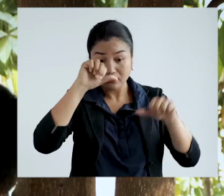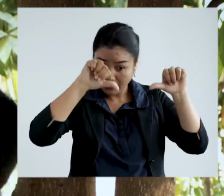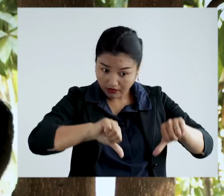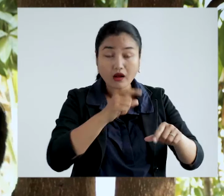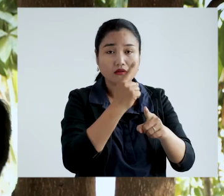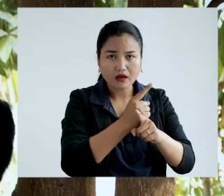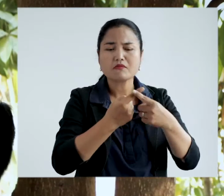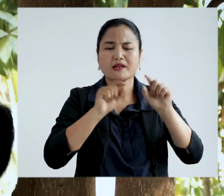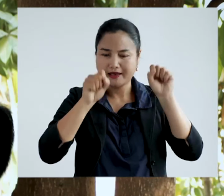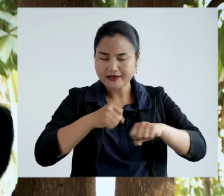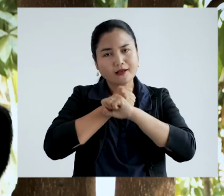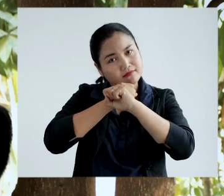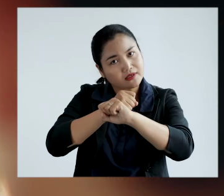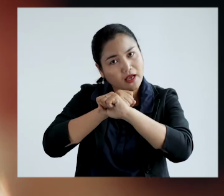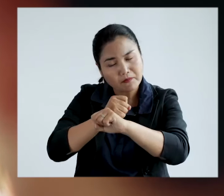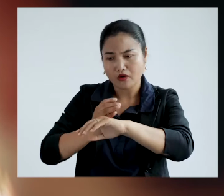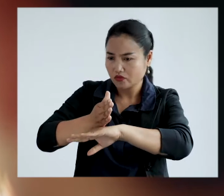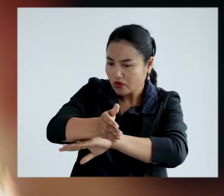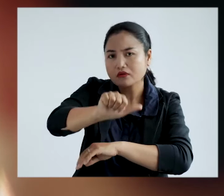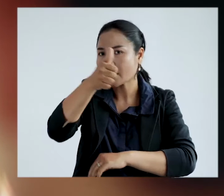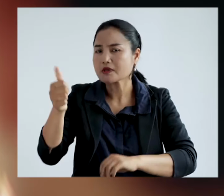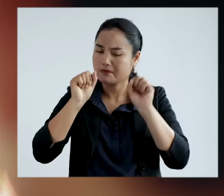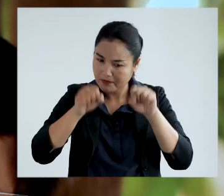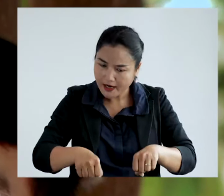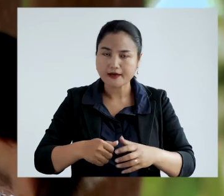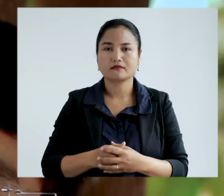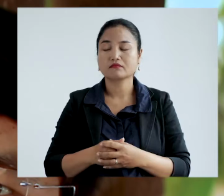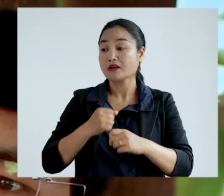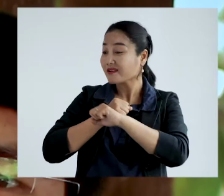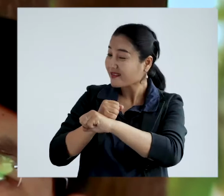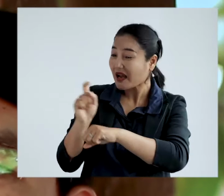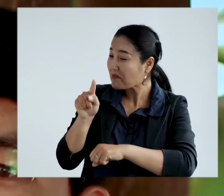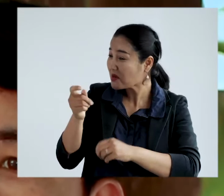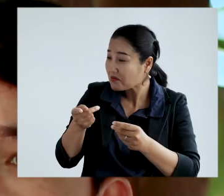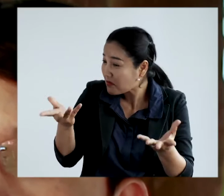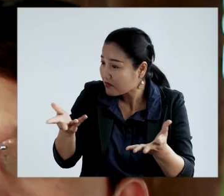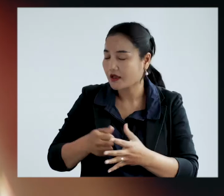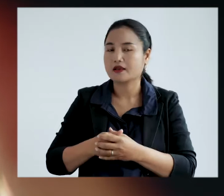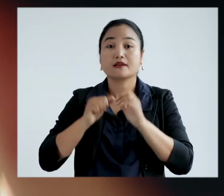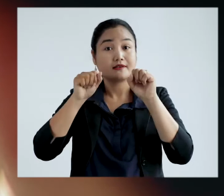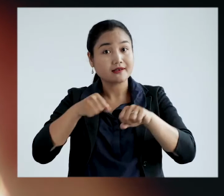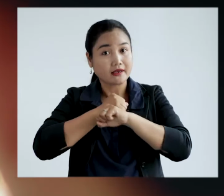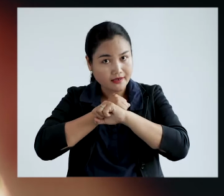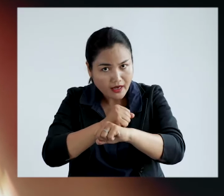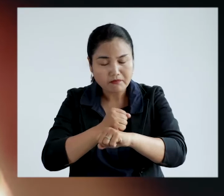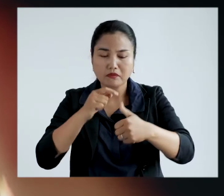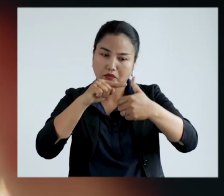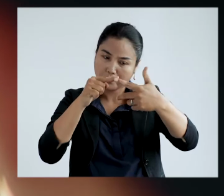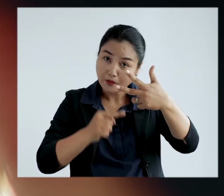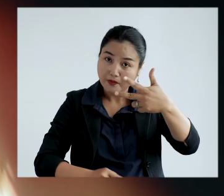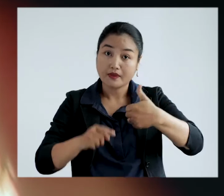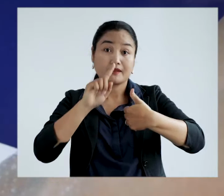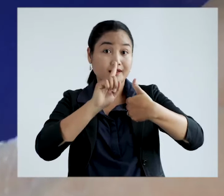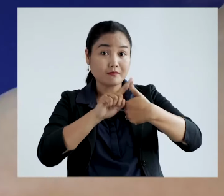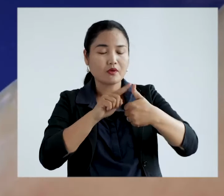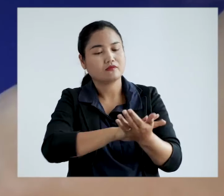หายแม่ก็บรรทายยังไอคาเปียครูนเยอะหนึ่งเนี่ยดัดเต้มันเอาฉลองมันตา จุกไอคาเปียไม่เตย ยังไอคาเปียบ้านตามวิธีง่ายง่